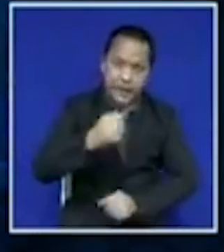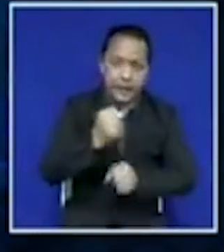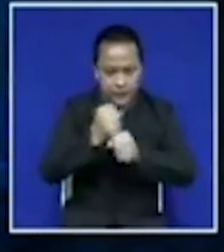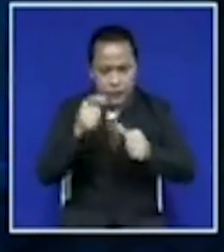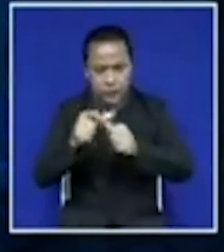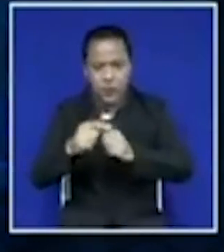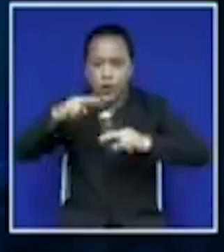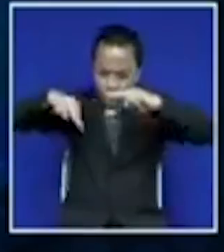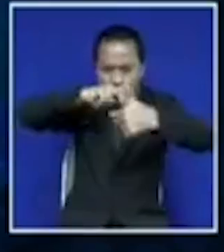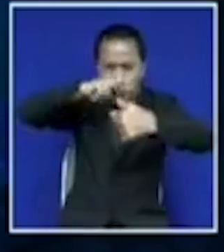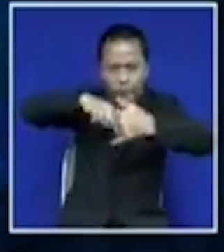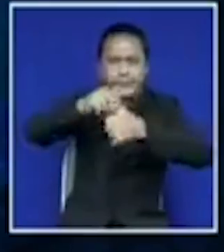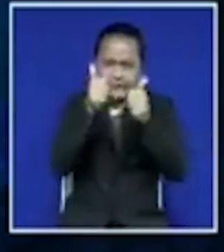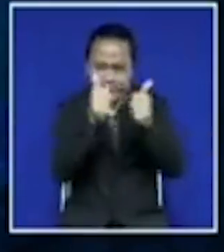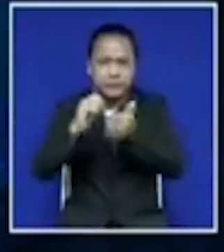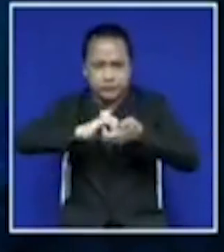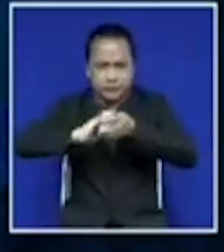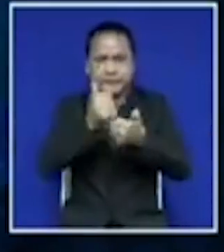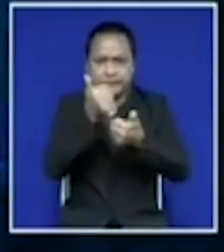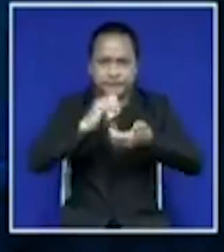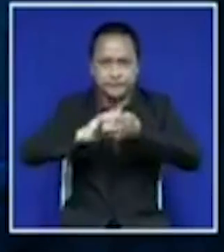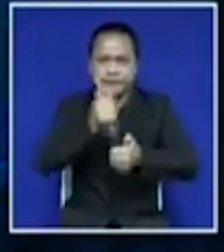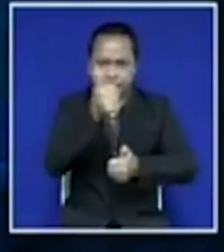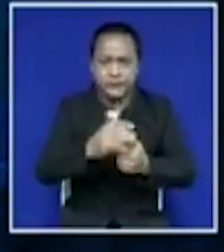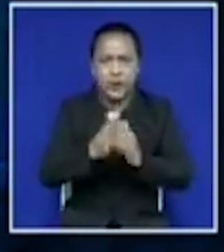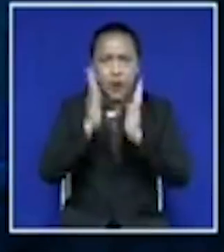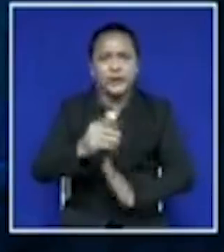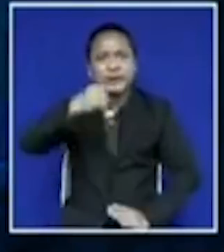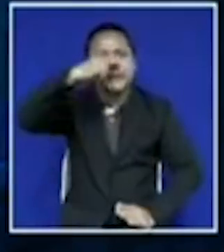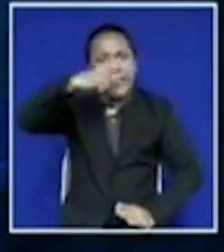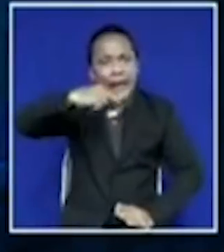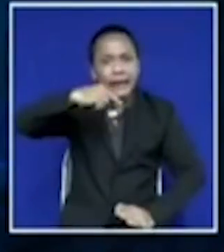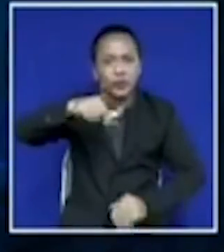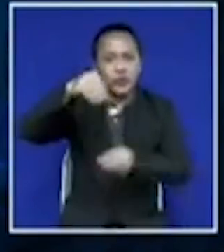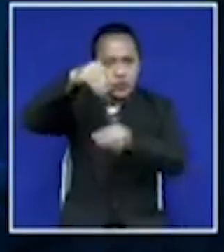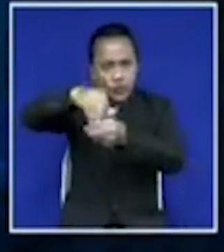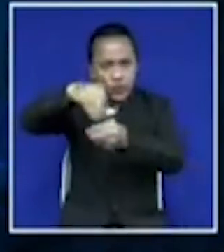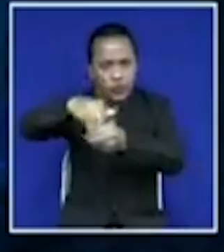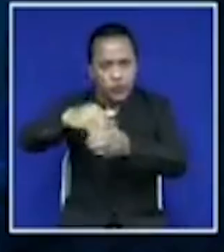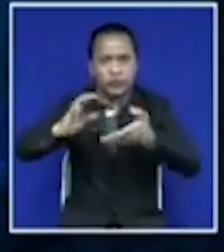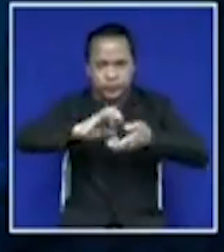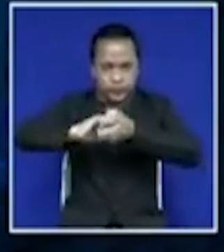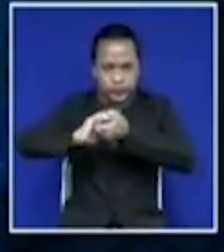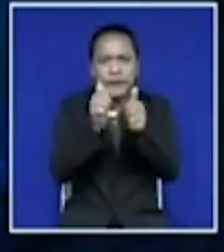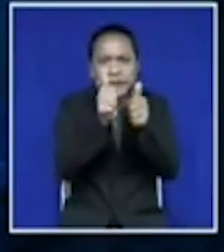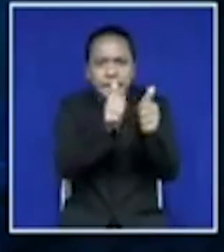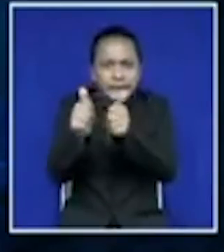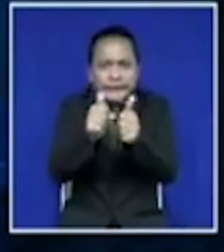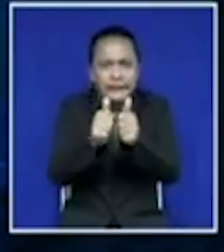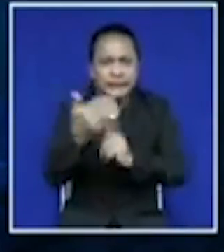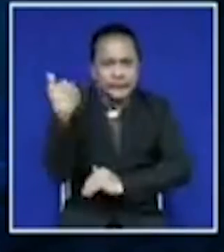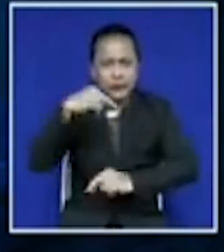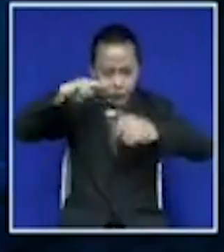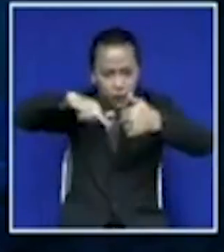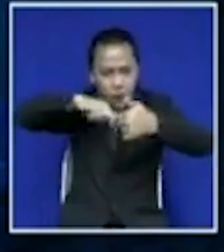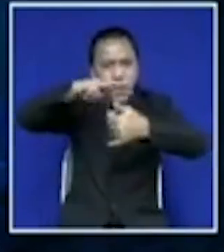ารับการตรวจกันอย่างดีนะครับแล้วก็คนไทยกันเองที่อยู่ที่นั่น ก็ให้ความร่วมมือกันดีมีการตร